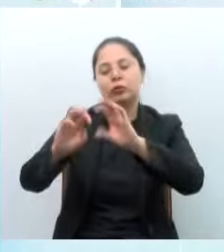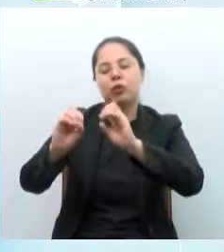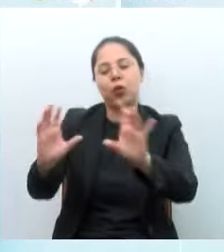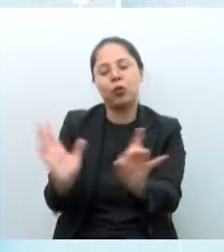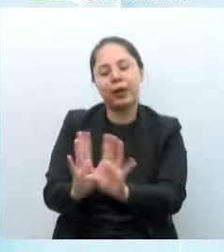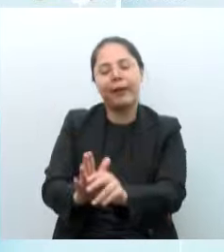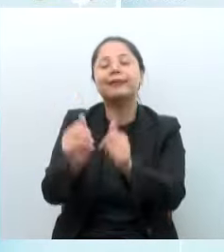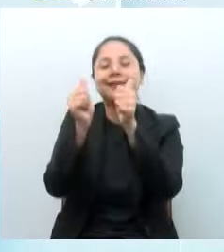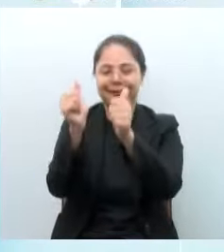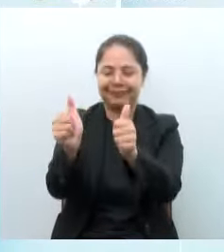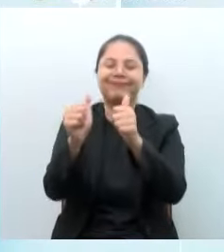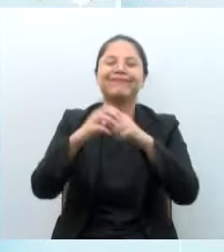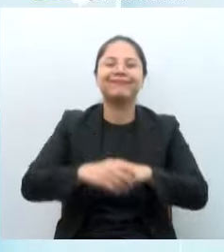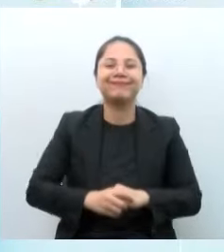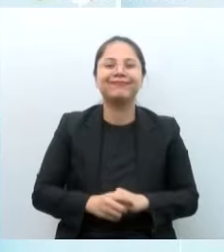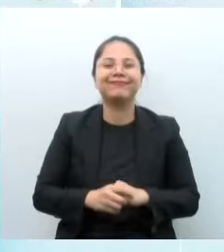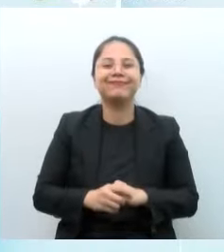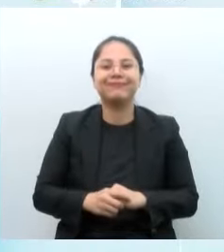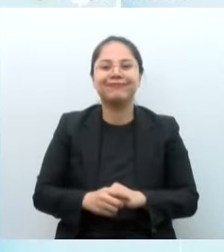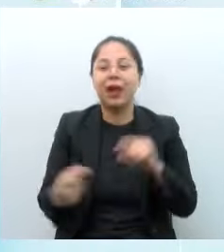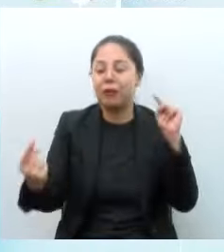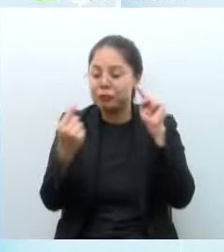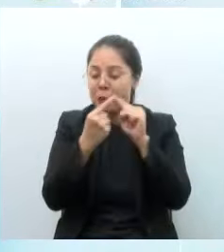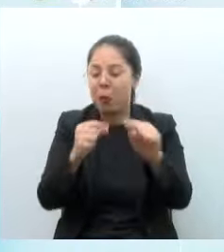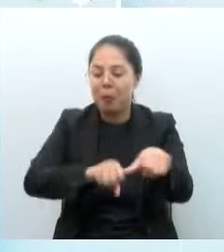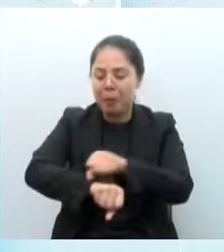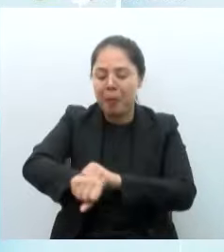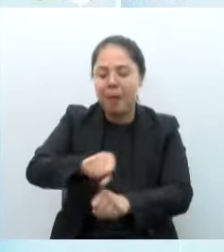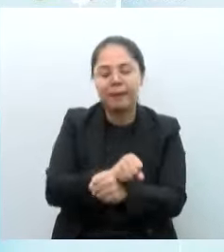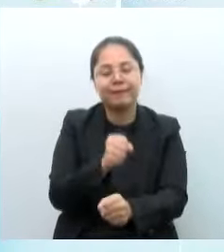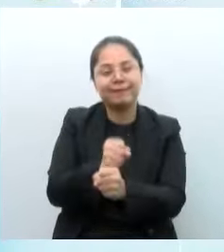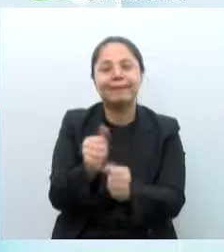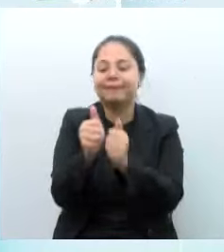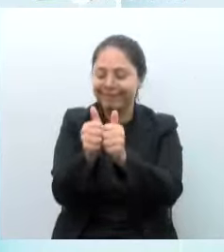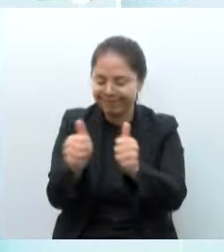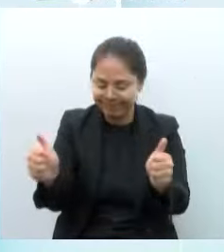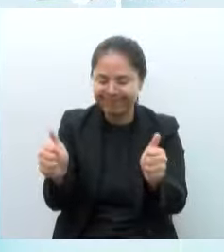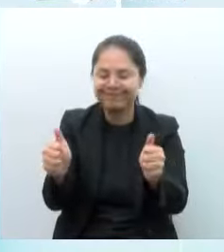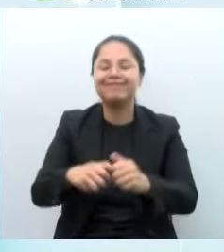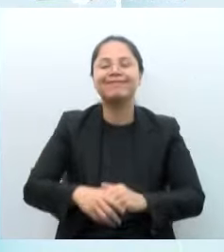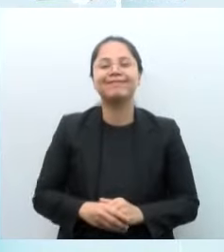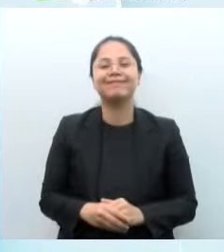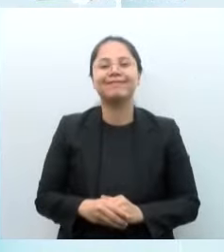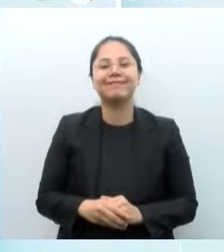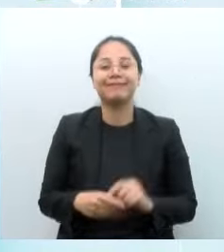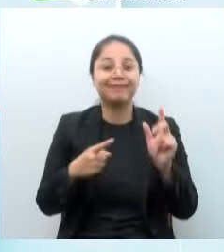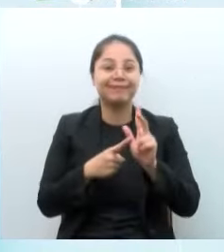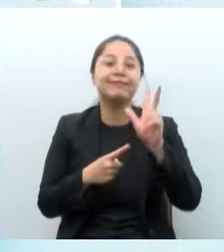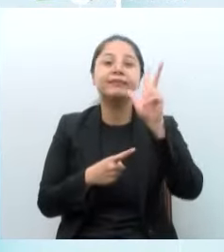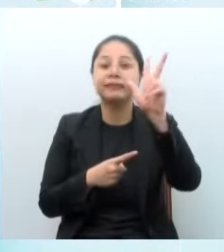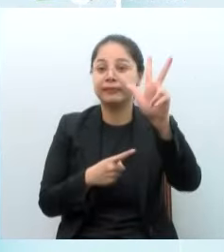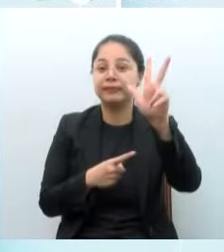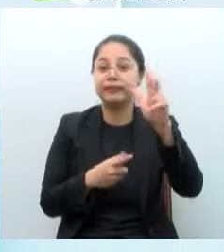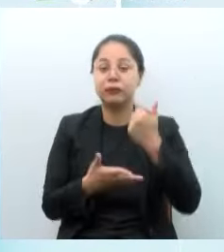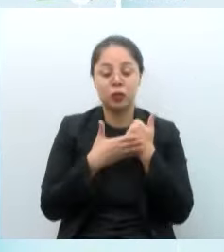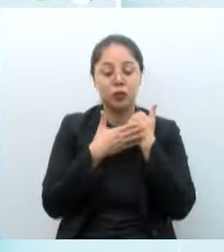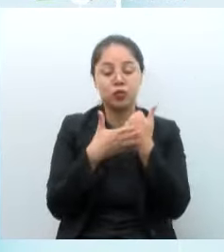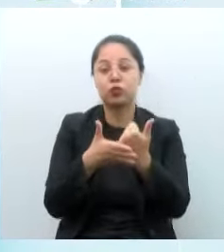อนนะครับส่งให้ผลให้ผลสัมฤทธิ์ดีขึ้นนะครับและอย่างที่3ก็คือจะส่งผลให้คุณ